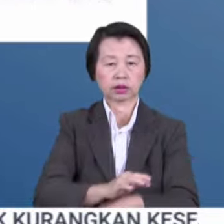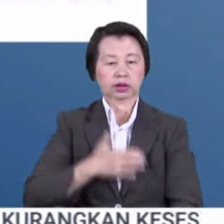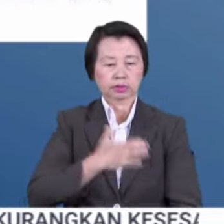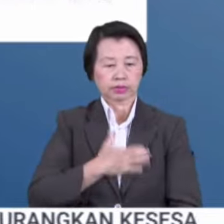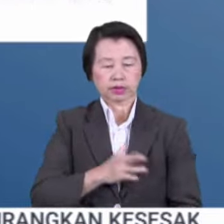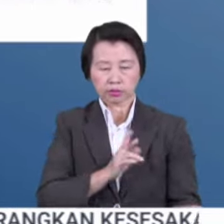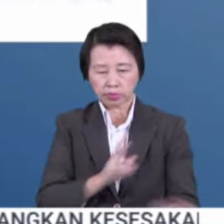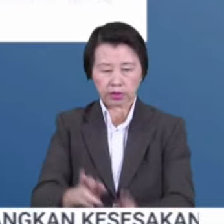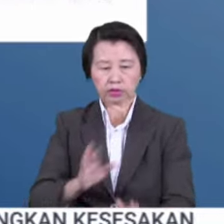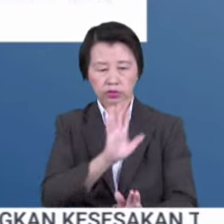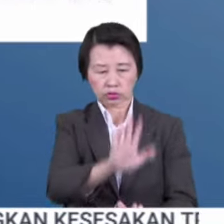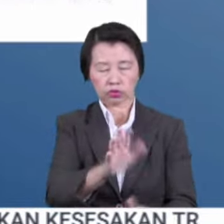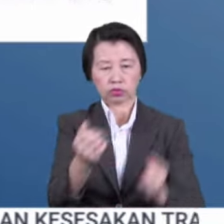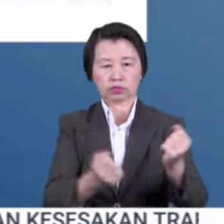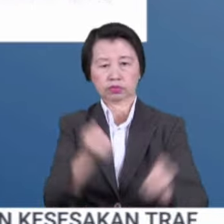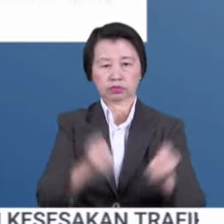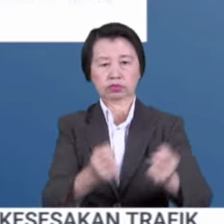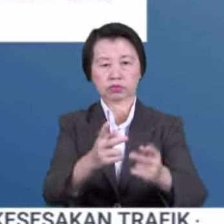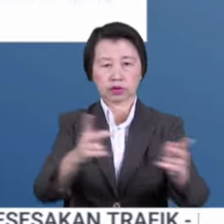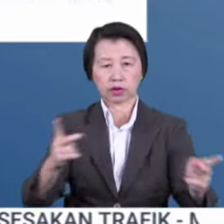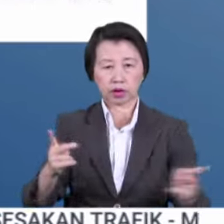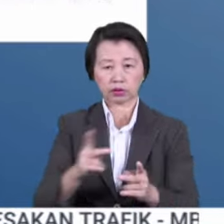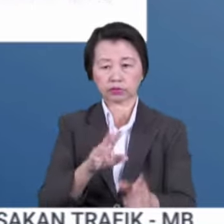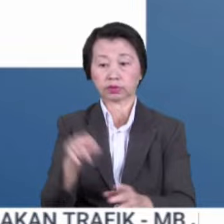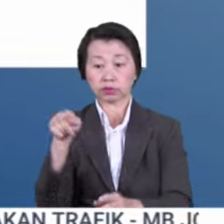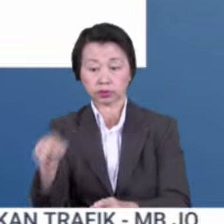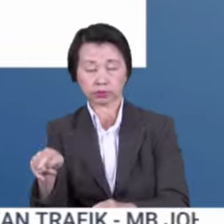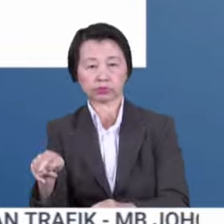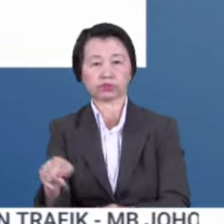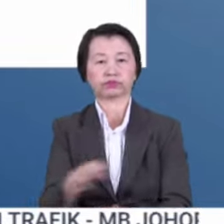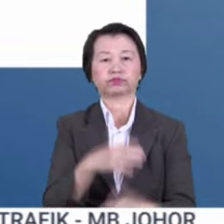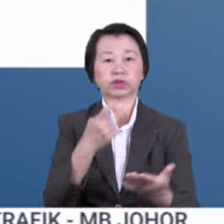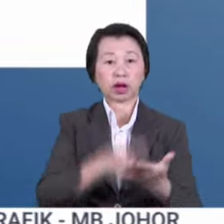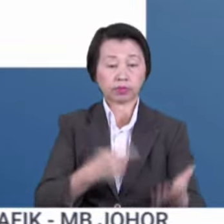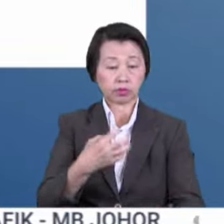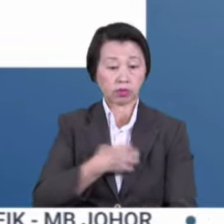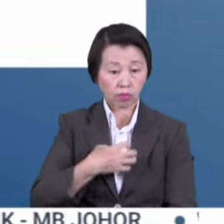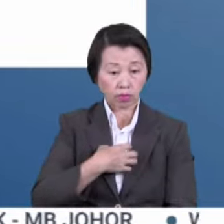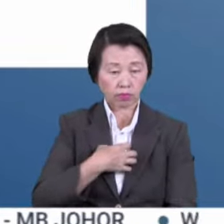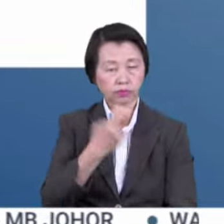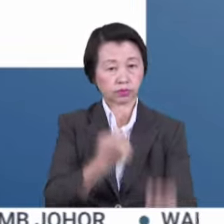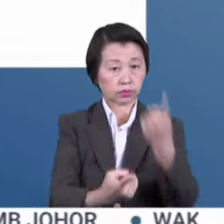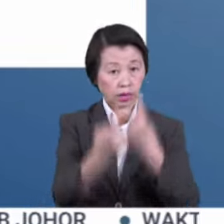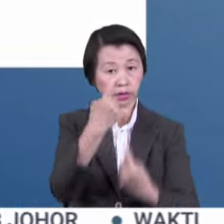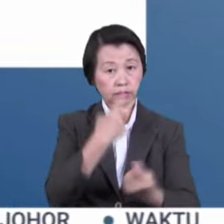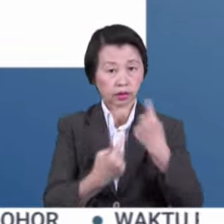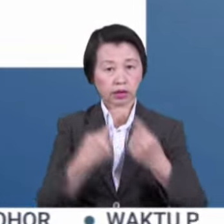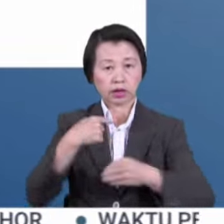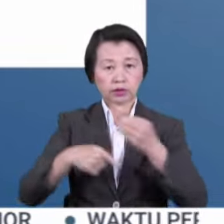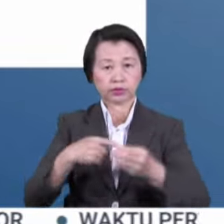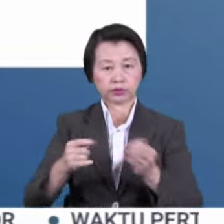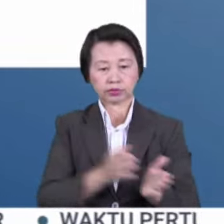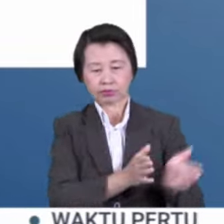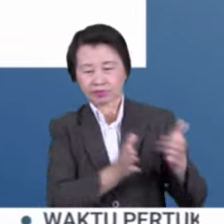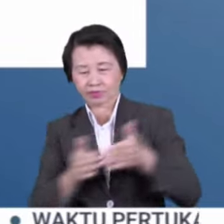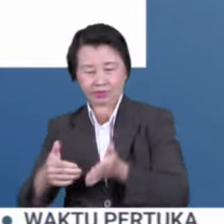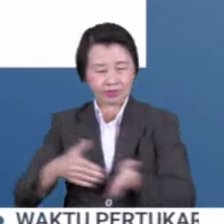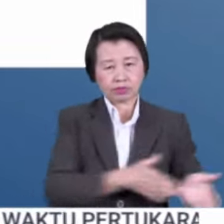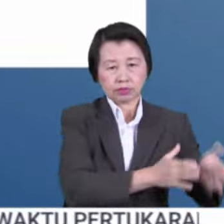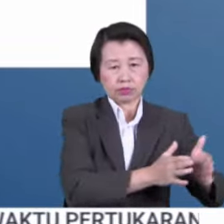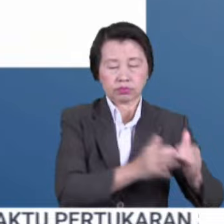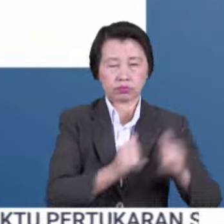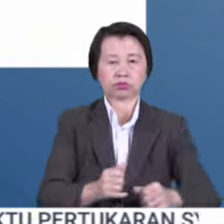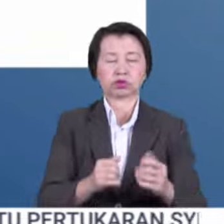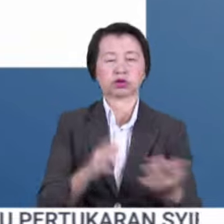merancang perjalanan di kawasan-kawasan yang terlibat Semarang aduan atau pertanyaan lanjut berkaitan aliran trofik boleh